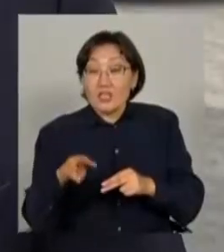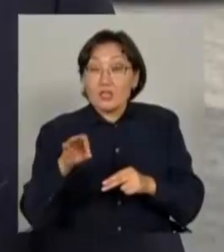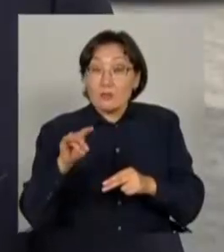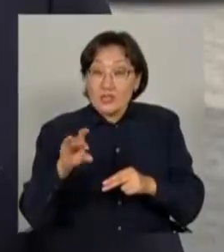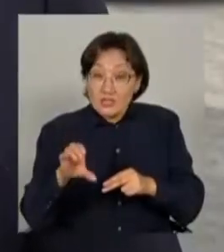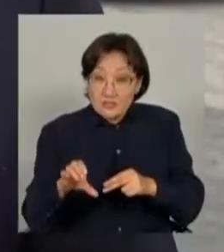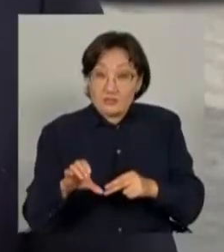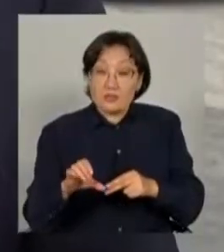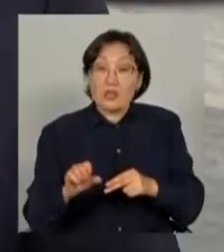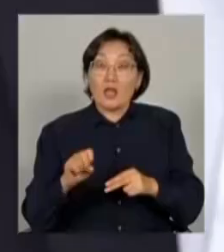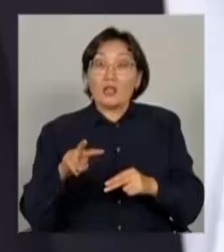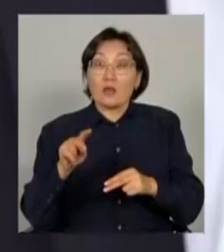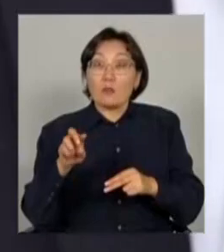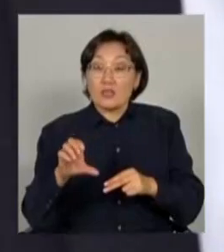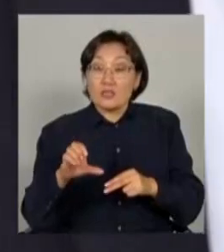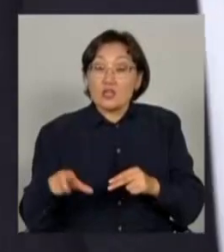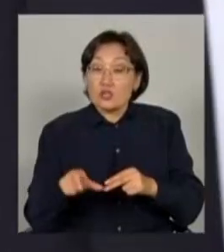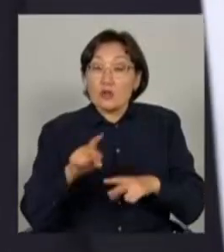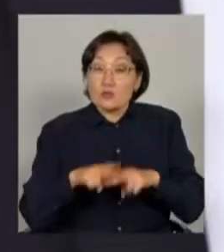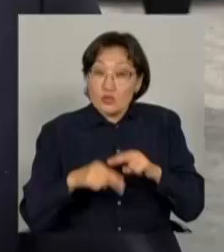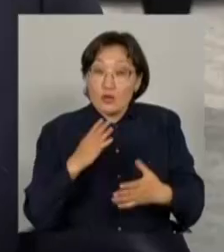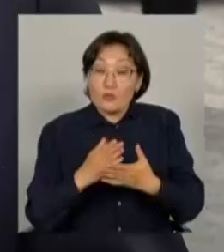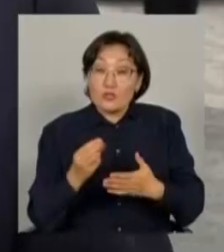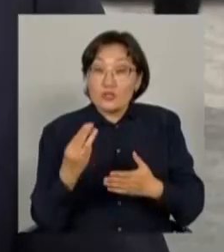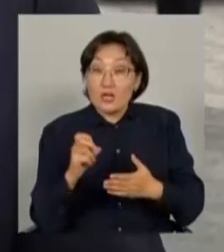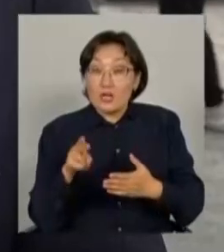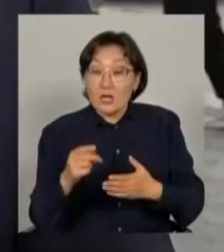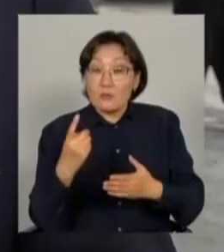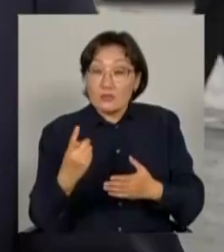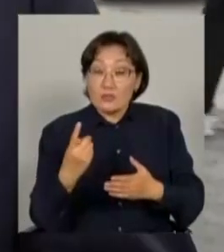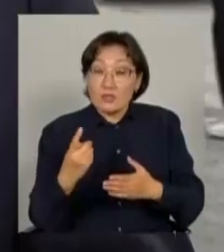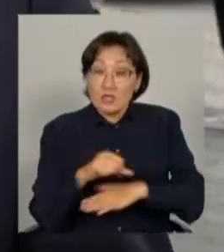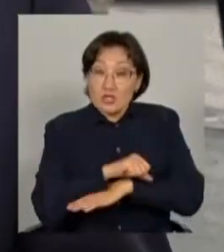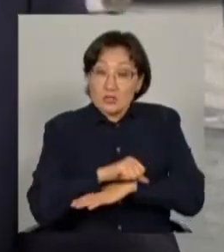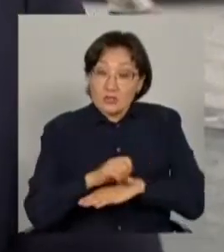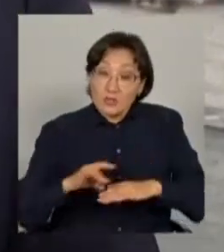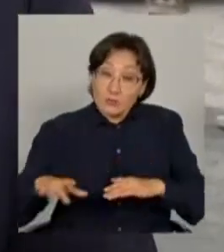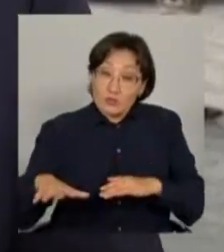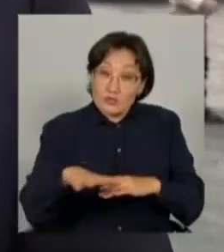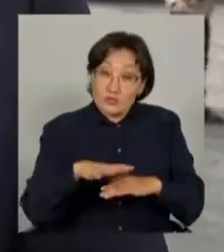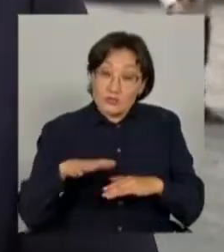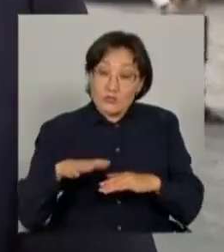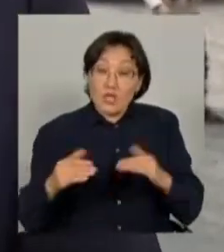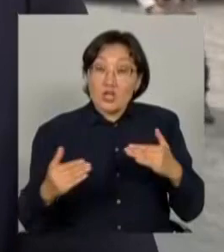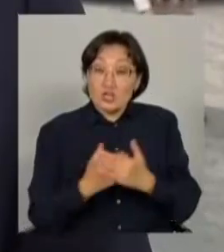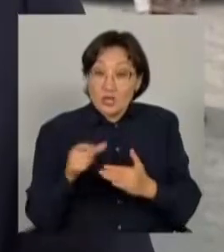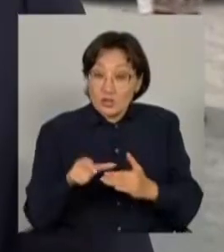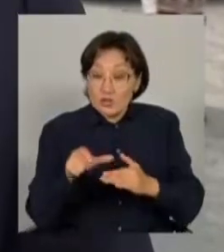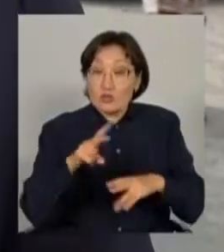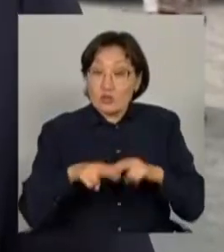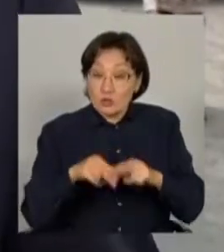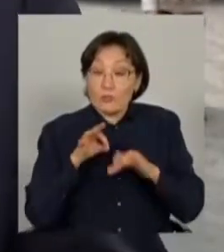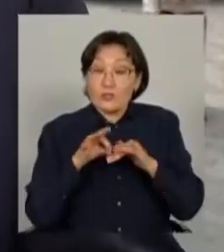Тамириста, Алғабаста жөнделіп жатыр. Шаңырақ бір мекен ықшам ауданында да жаңа жол құрылысы жүріп